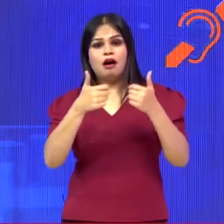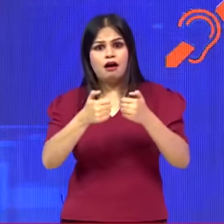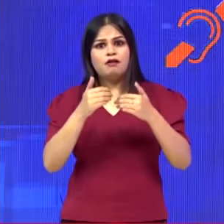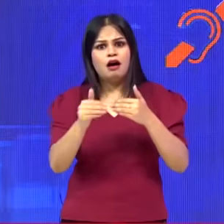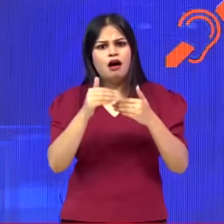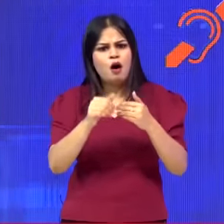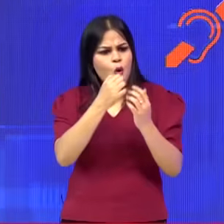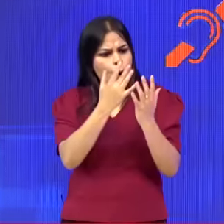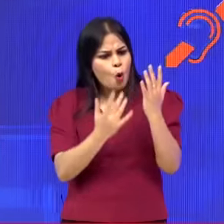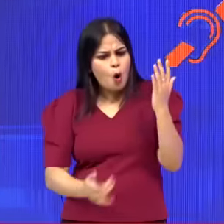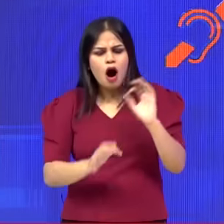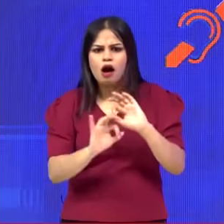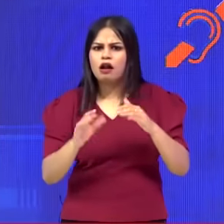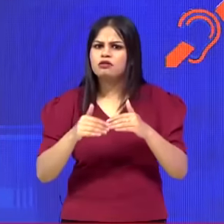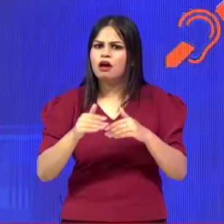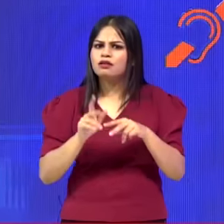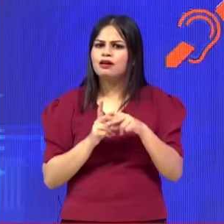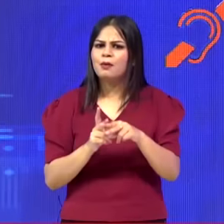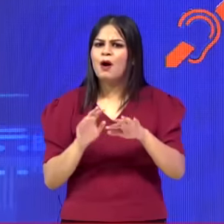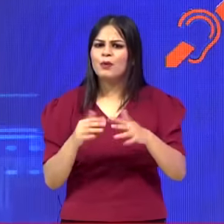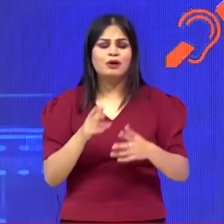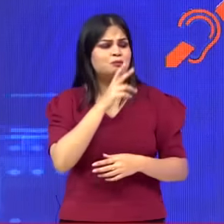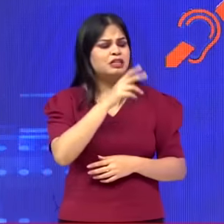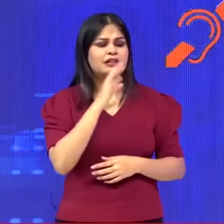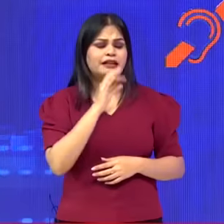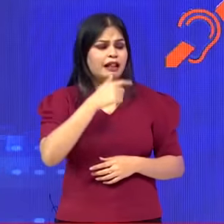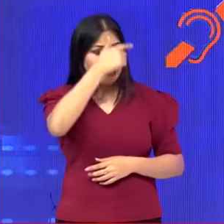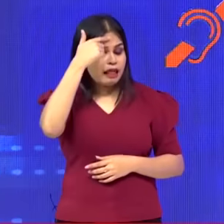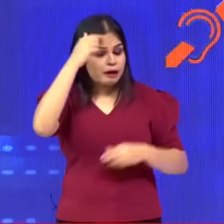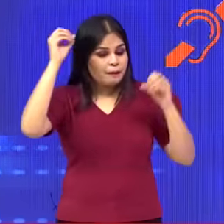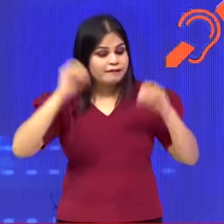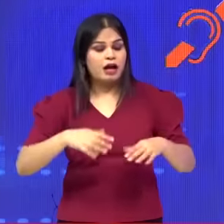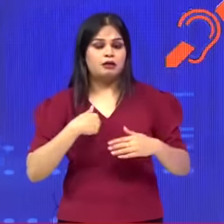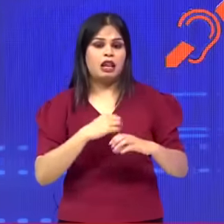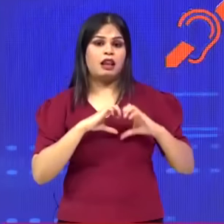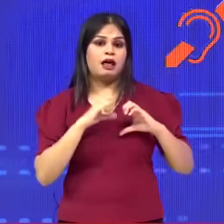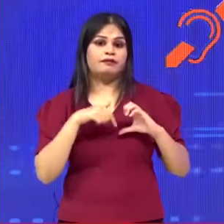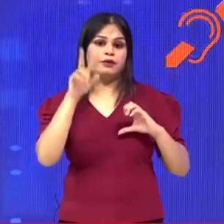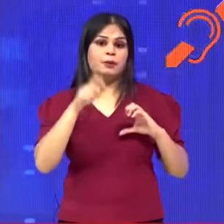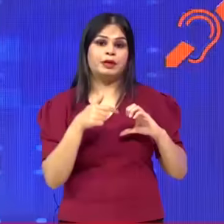ही जा रहा है सर. अनलकी इन लव सर.